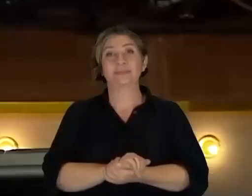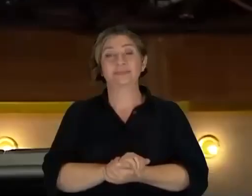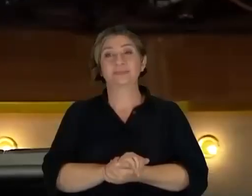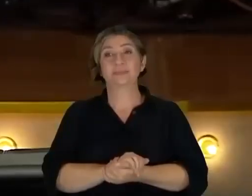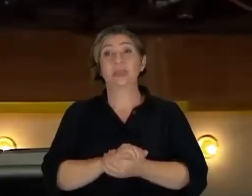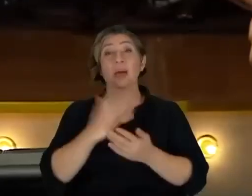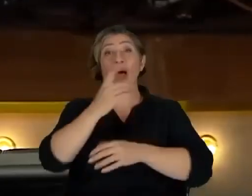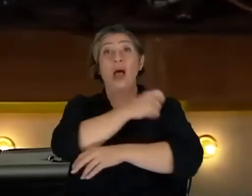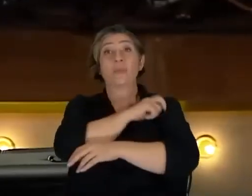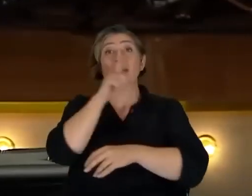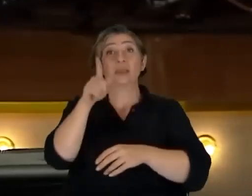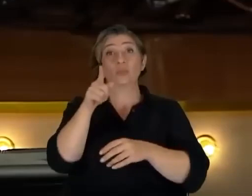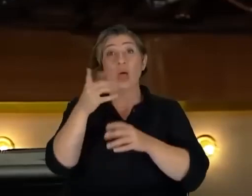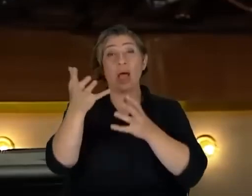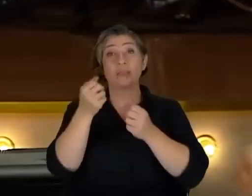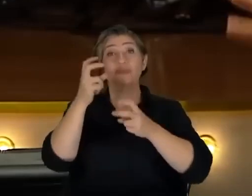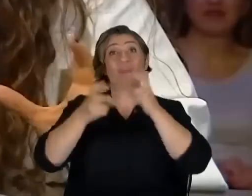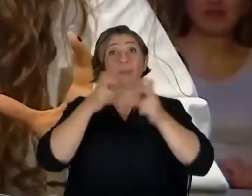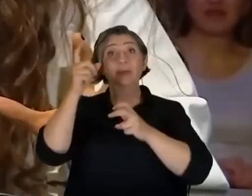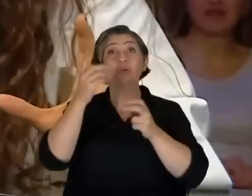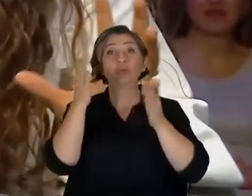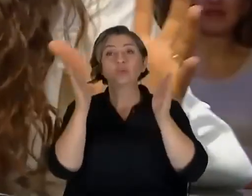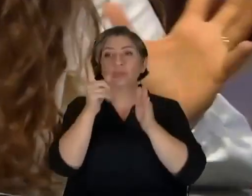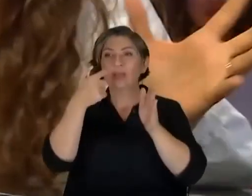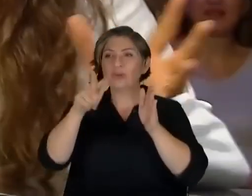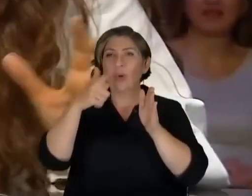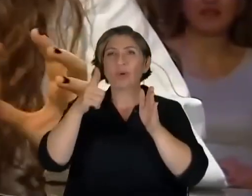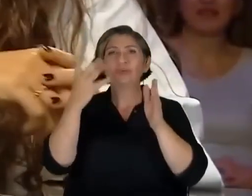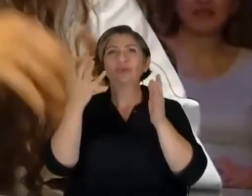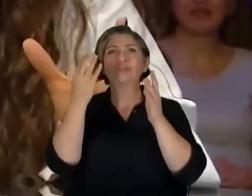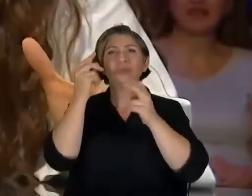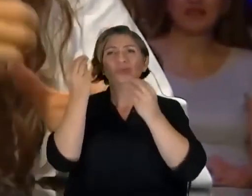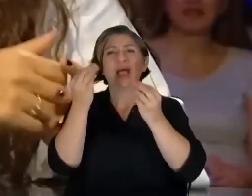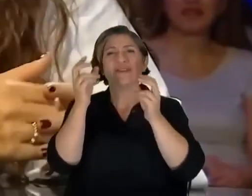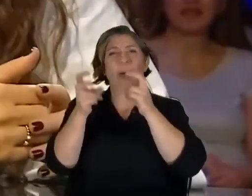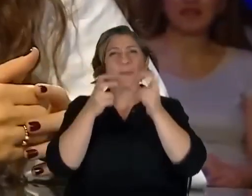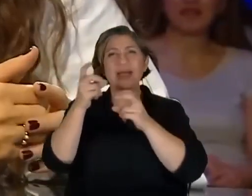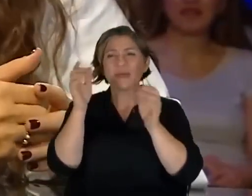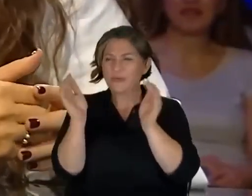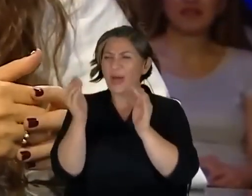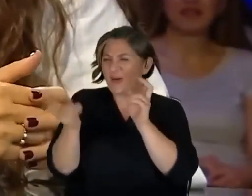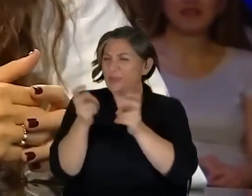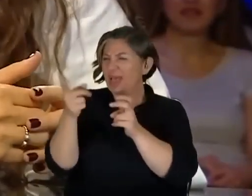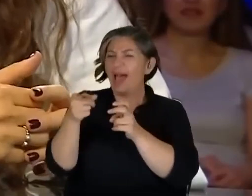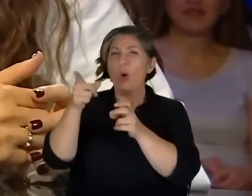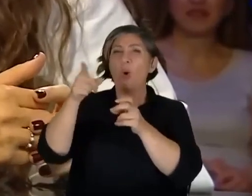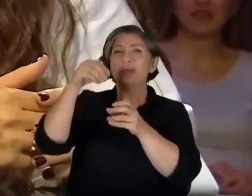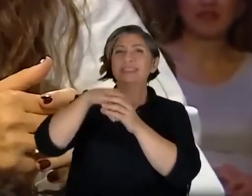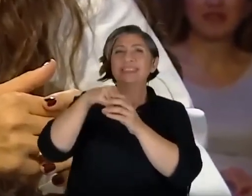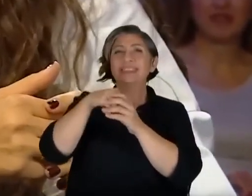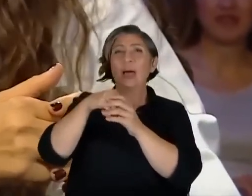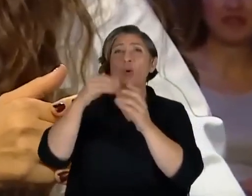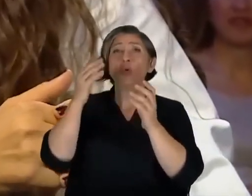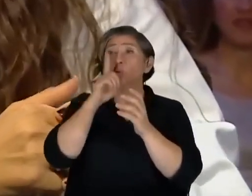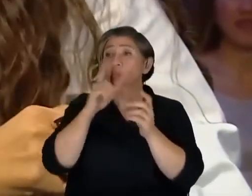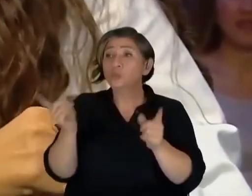bir şey değil. Ama mesela Almanya'da bunu aldığım fabrikada, küçük bir köyde, böyle çok güzel bir fabrikaydı. O da minik bir fabrikaydı. Orada mesela